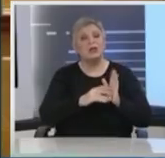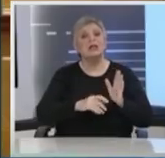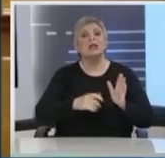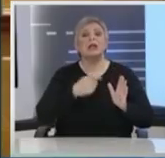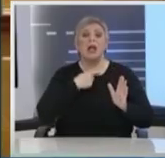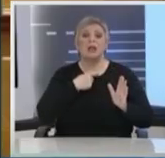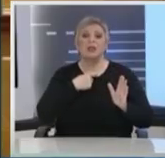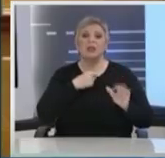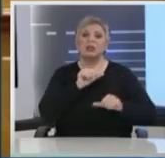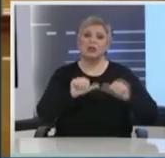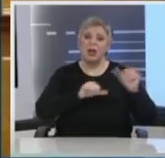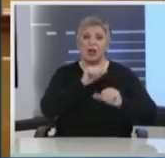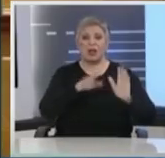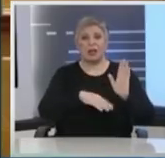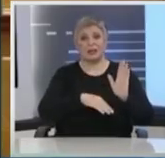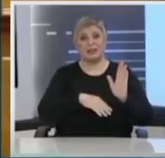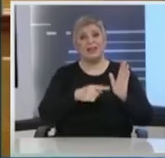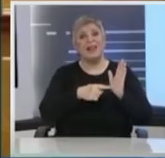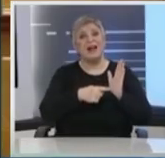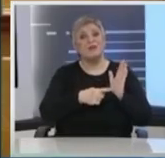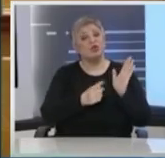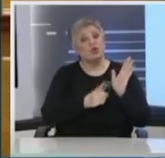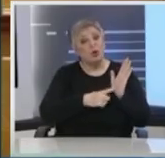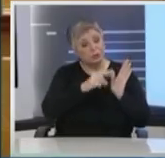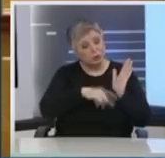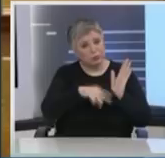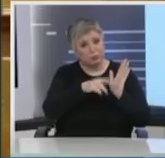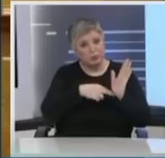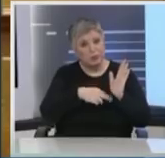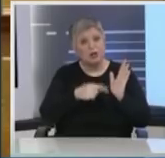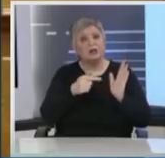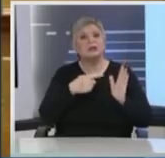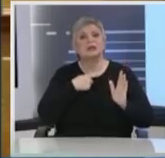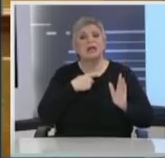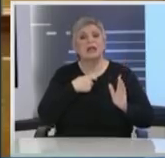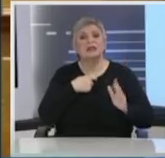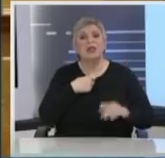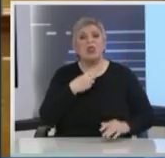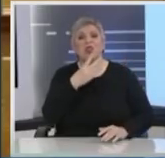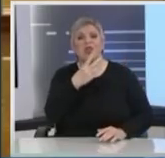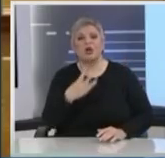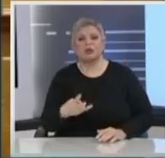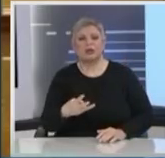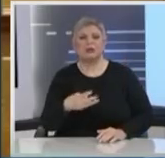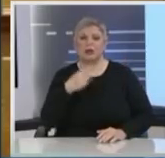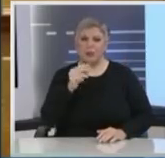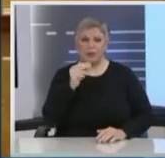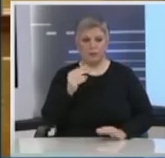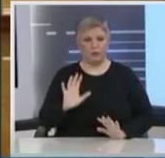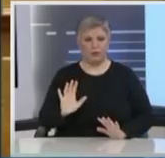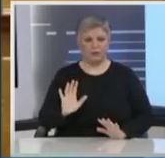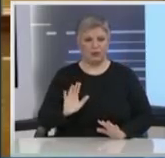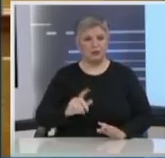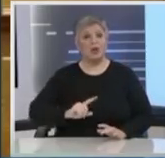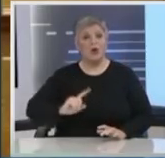αλλαγή. Για να καταργηθεί ο νόμος περί ευθύνης υπουργών χρειάζεται η πλειοψηφία των 2/3 της Βουλής. Και οφείλουμε, κυρίες και